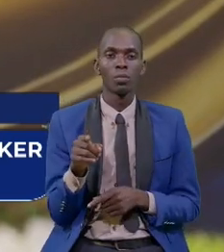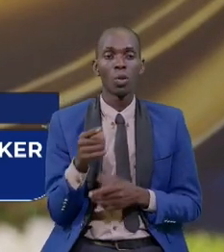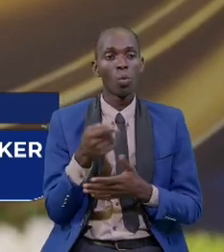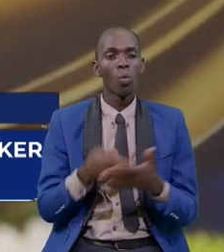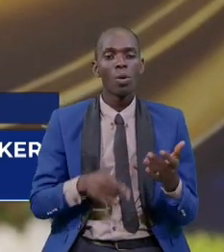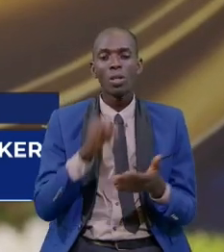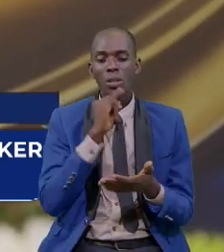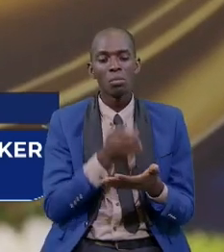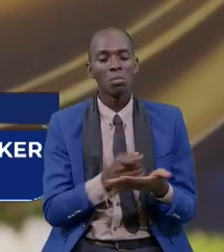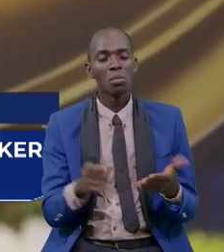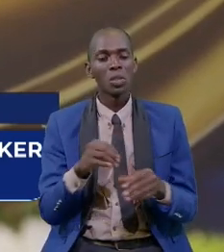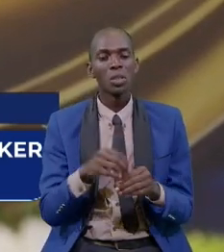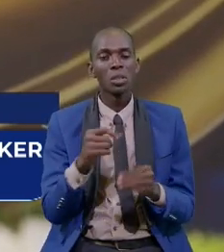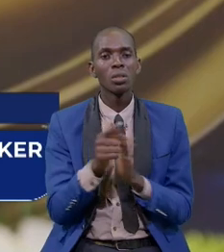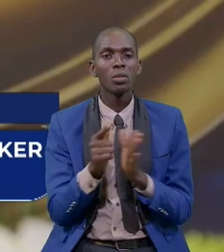écrit dans la loi?